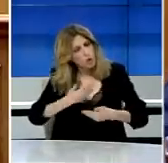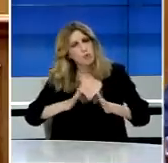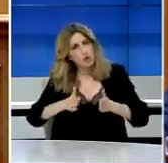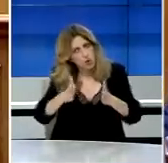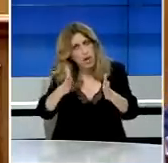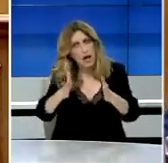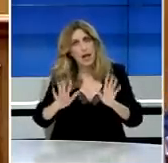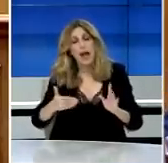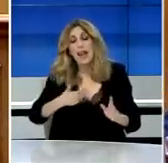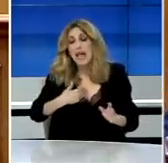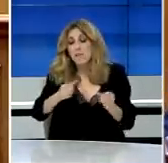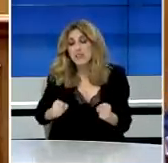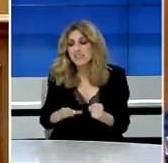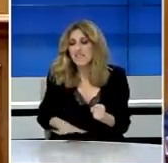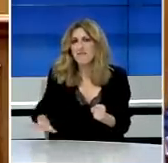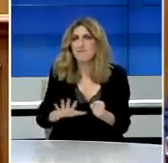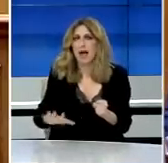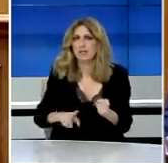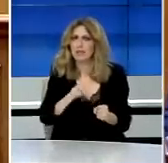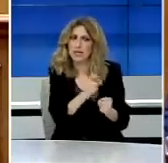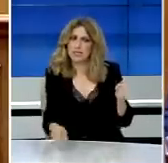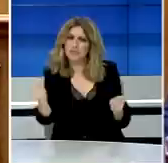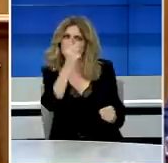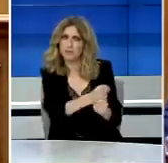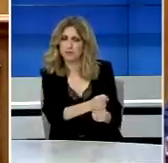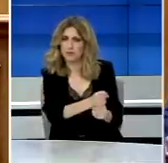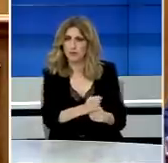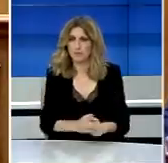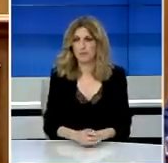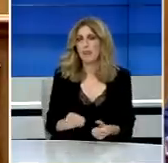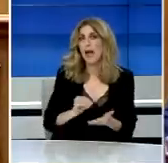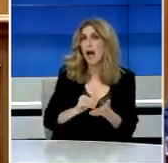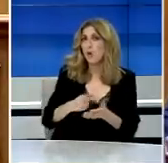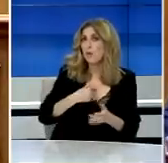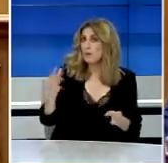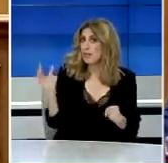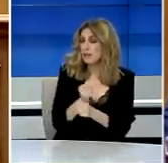Προσανατολίσαμε πόρους του ΕΣΠΑ και χρηματοδοτικά εργαλεία, γιατί καταφέραμε να έχουμε μια